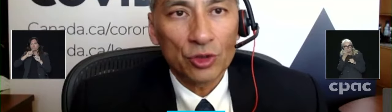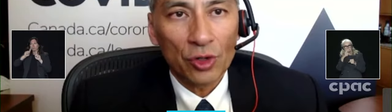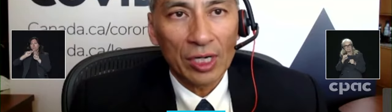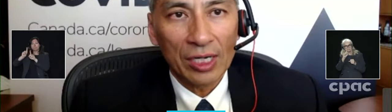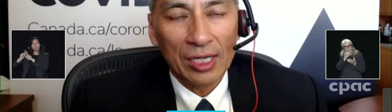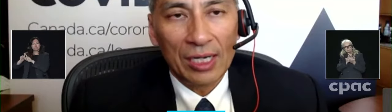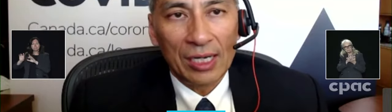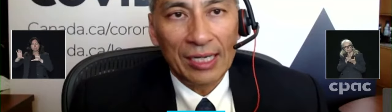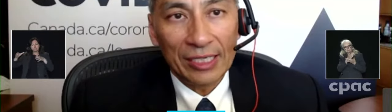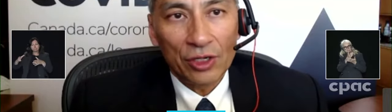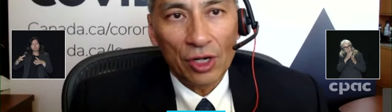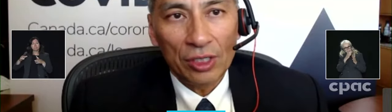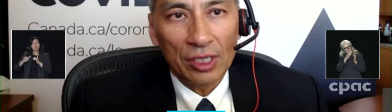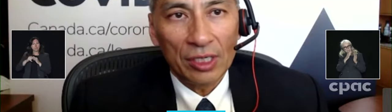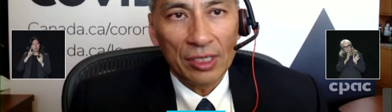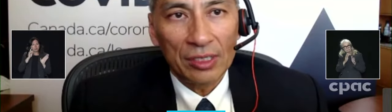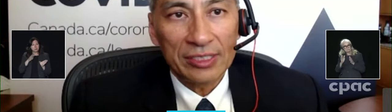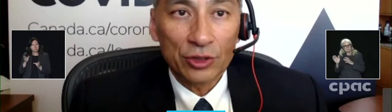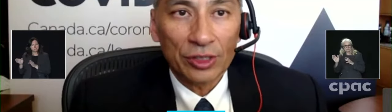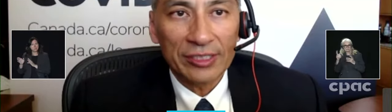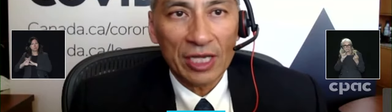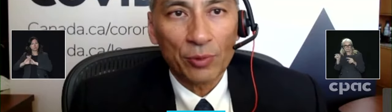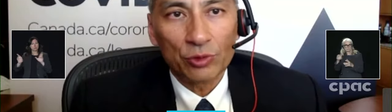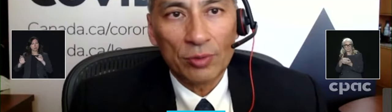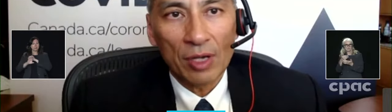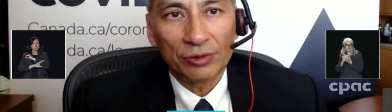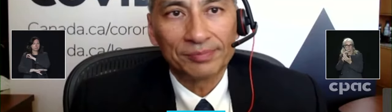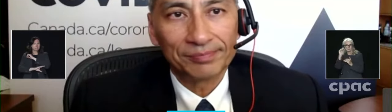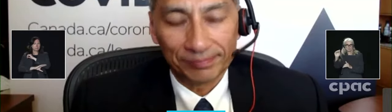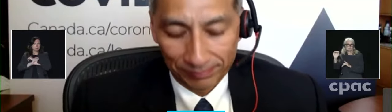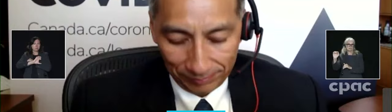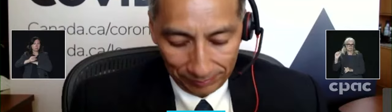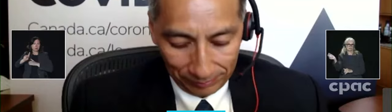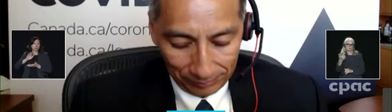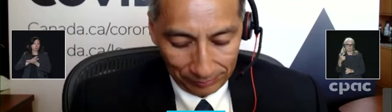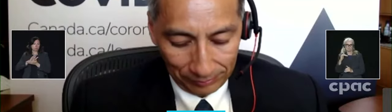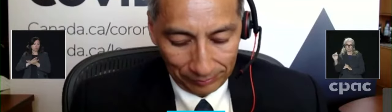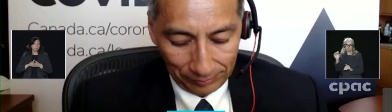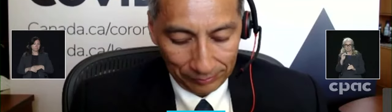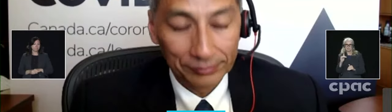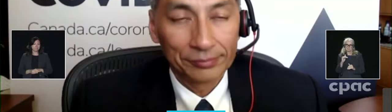un retour à l'école sécuritaire pour tout le monde.